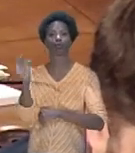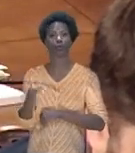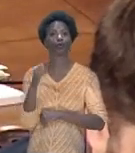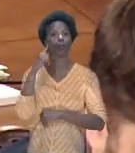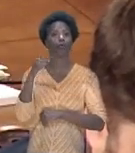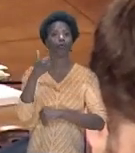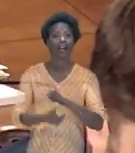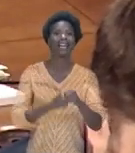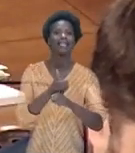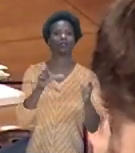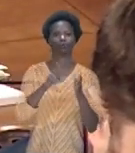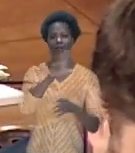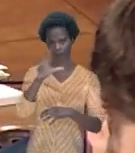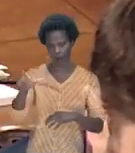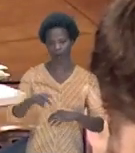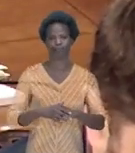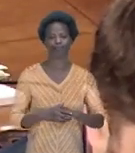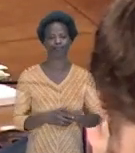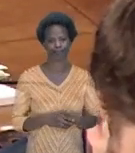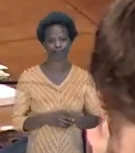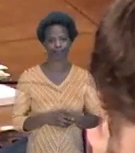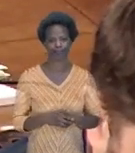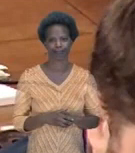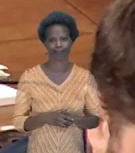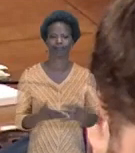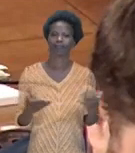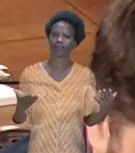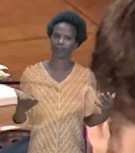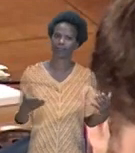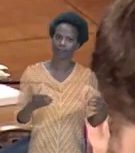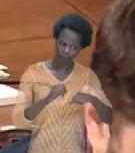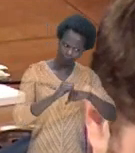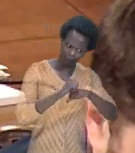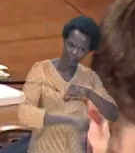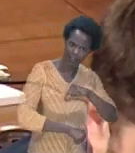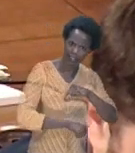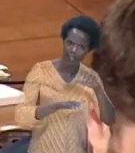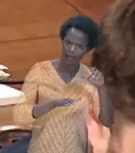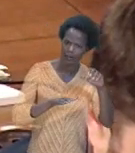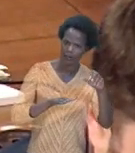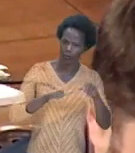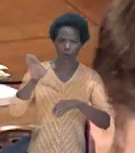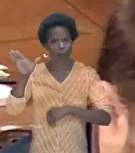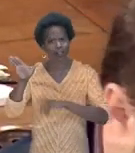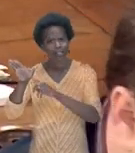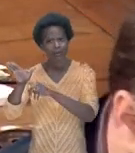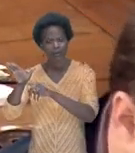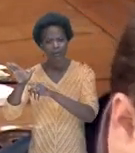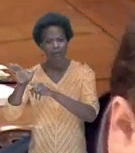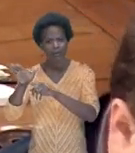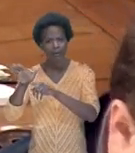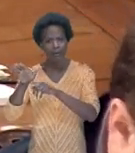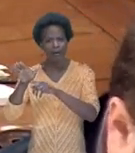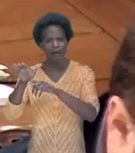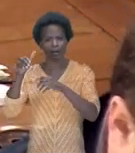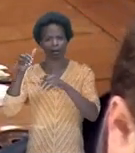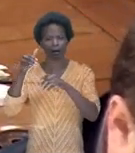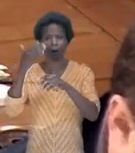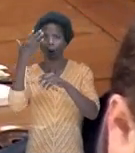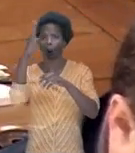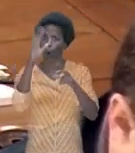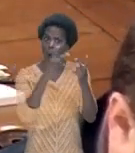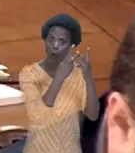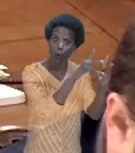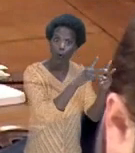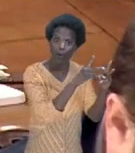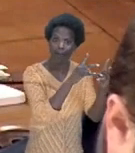2023, que d'ailleurs type d'augmentation qu'on ne retrouve pas dans les villes qui sont de taille comparable à la nôtre, pas